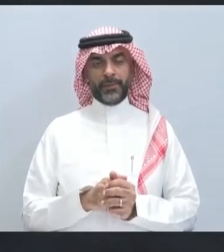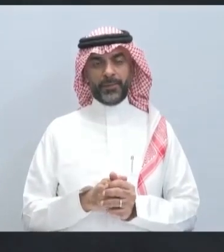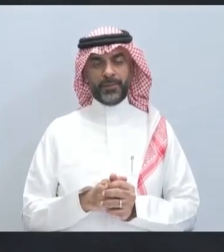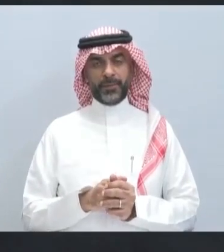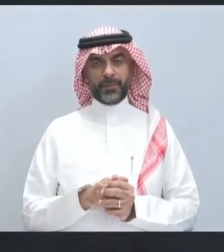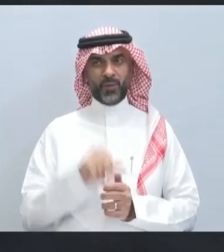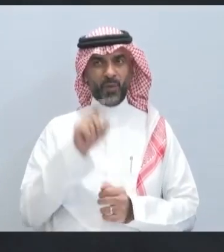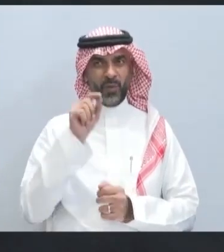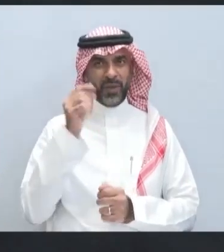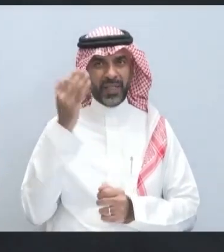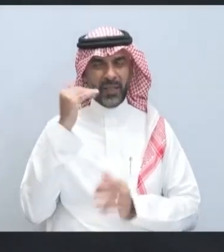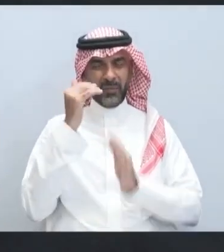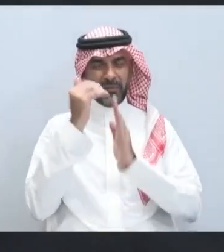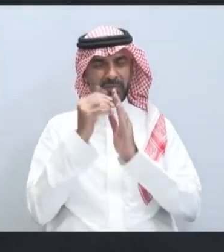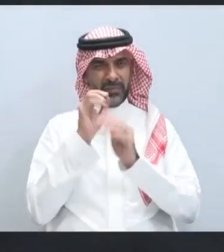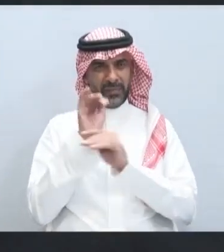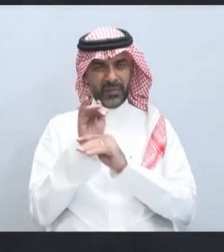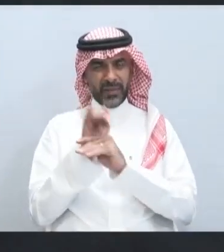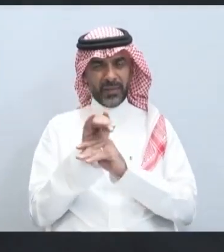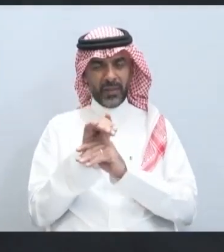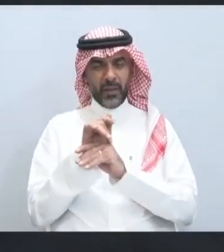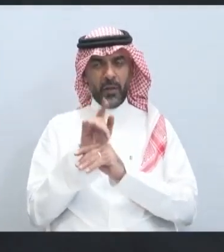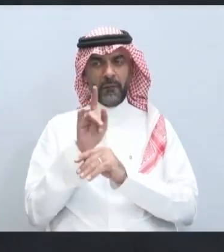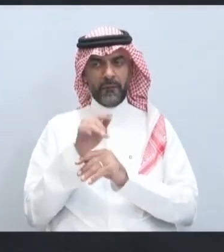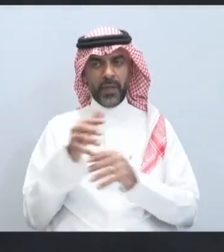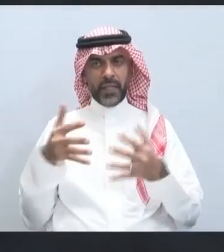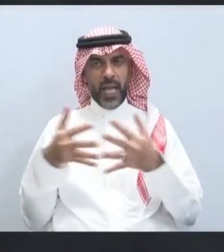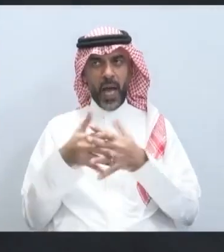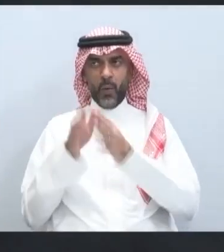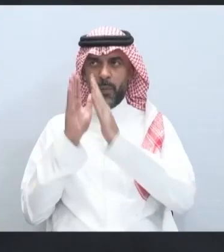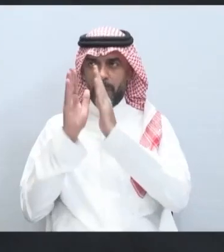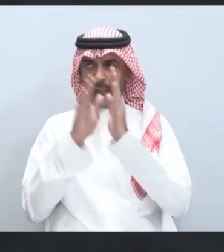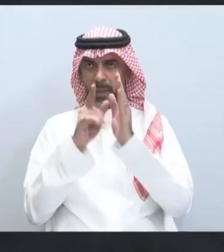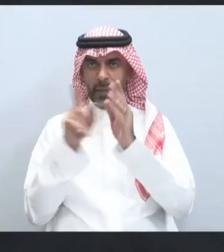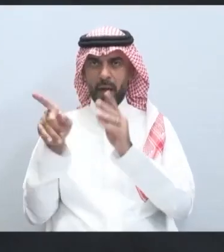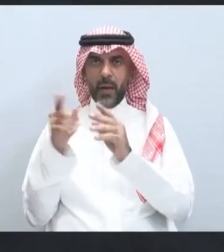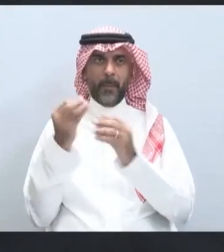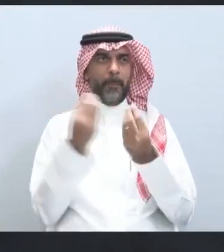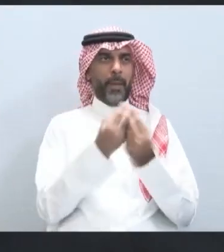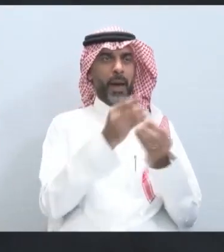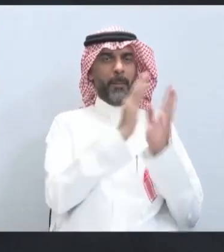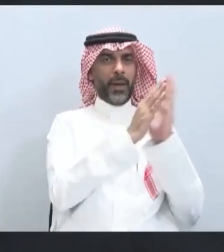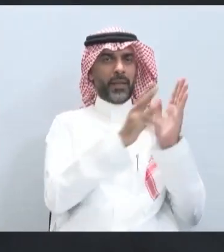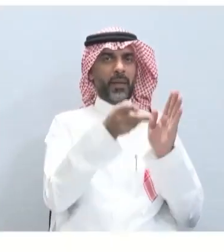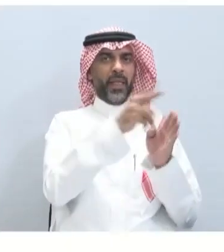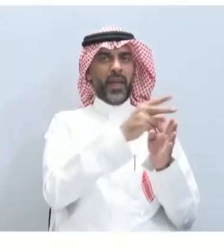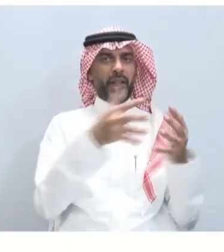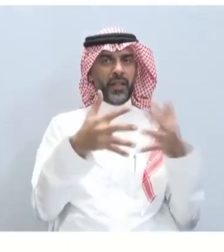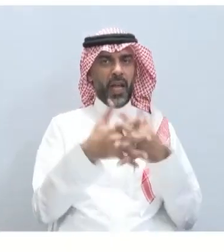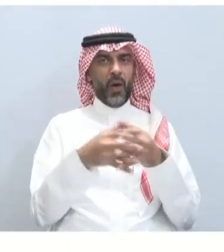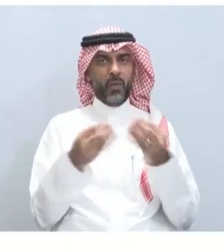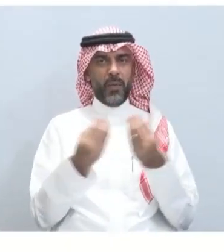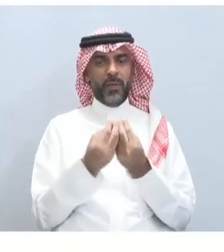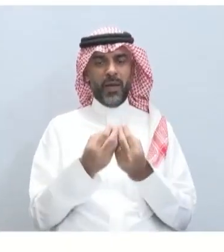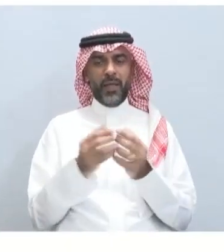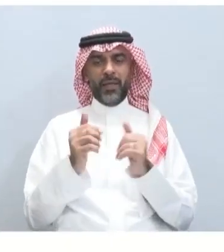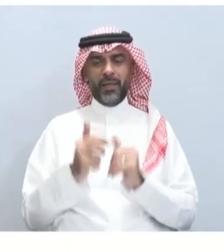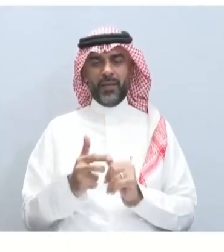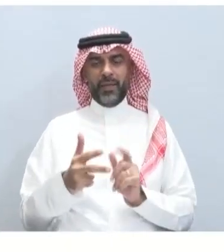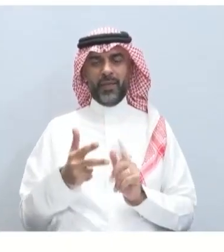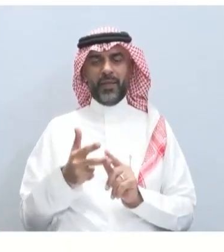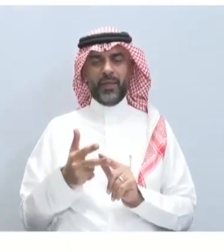نتائج بين المكتبات من مكتبه الى اخرى اذا هذه الاجابه صحيحه يعد البحث